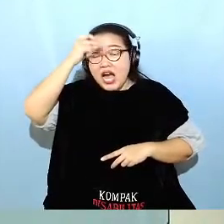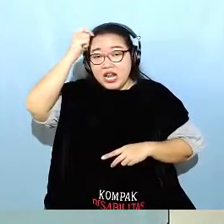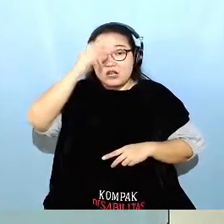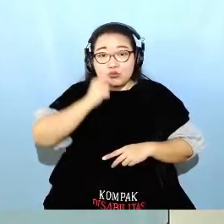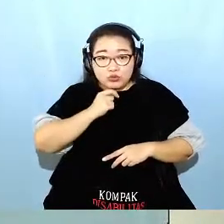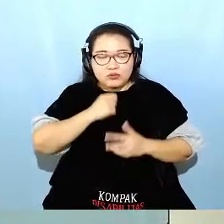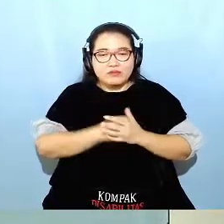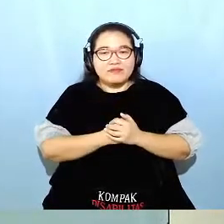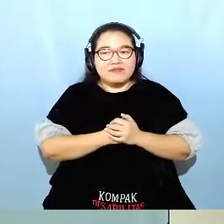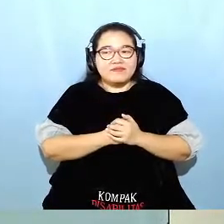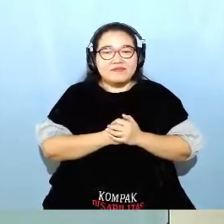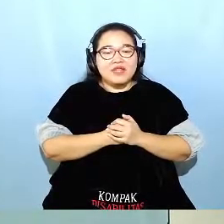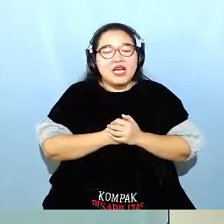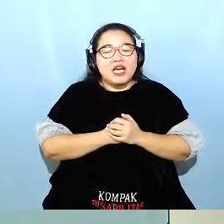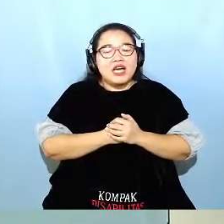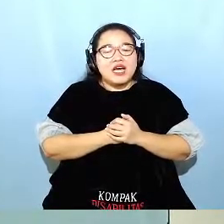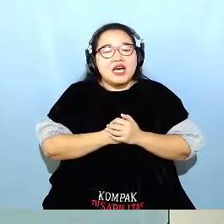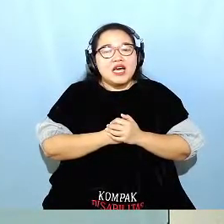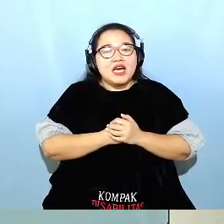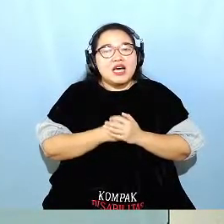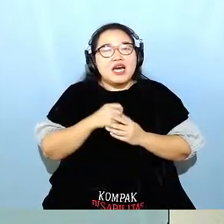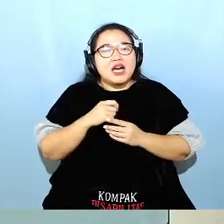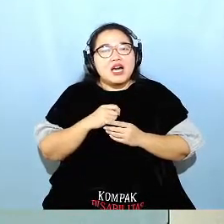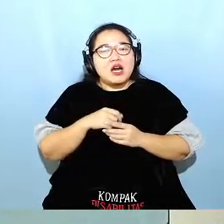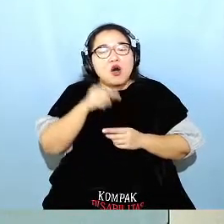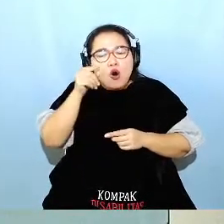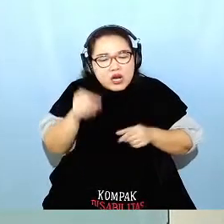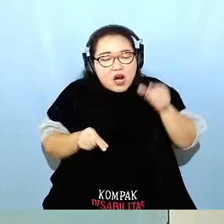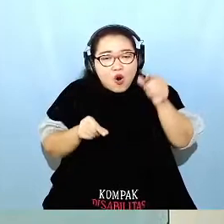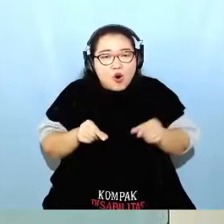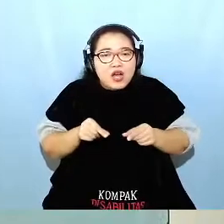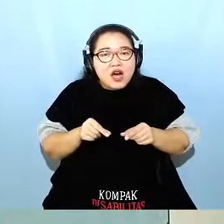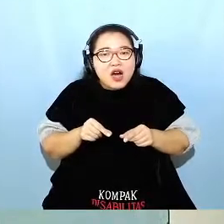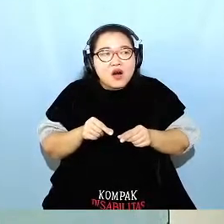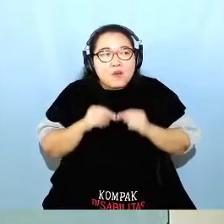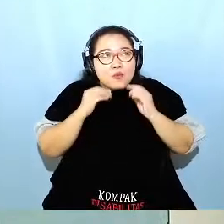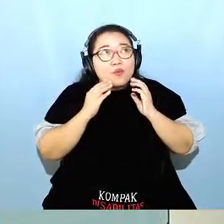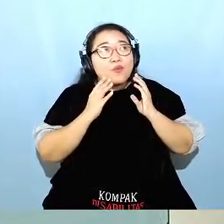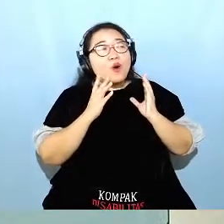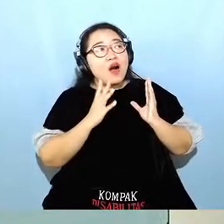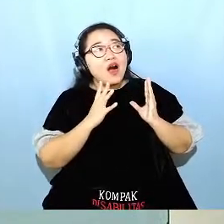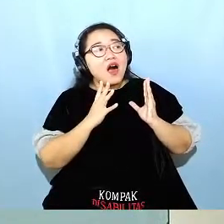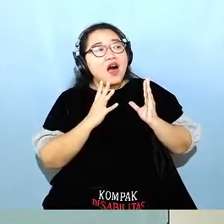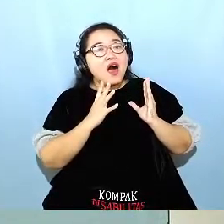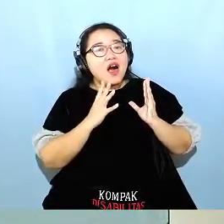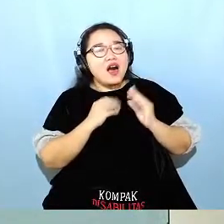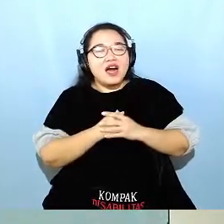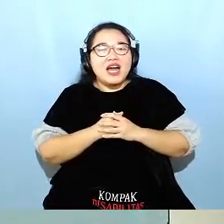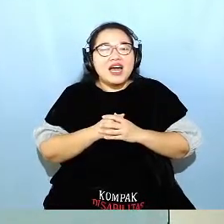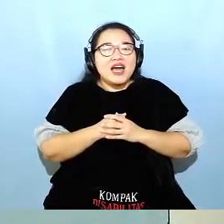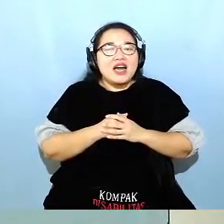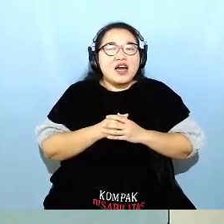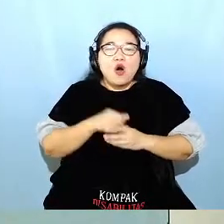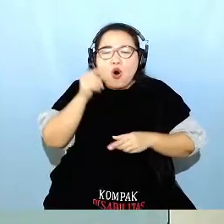terkagum-kagum, di mana Allah memberikan kemampuan untuk berbicara dalam